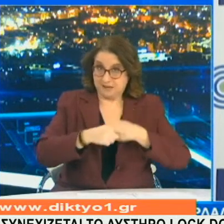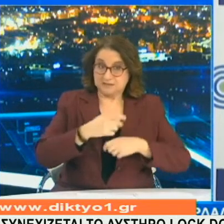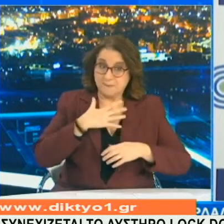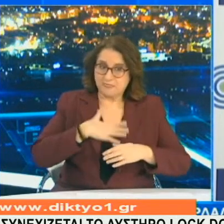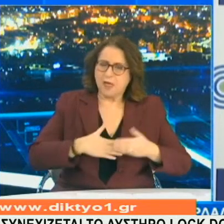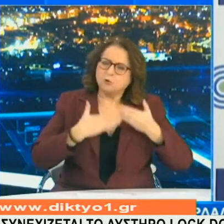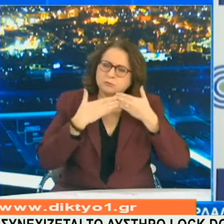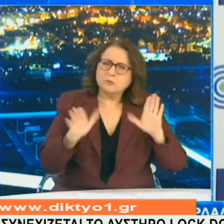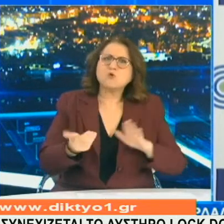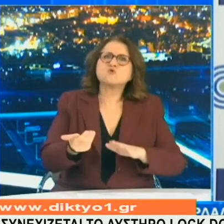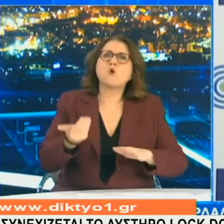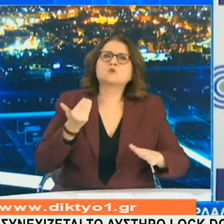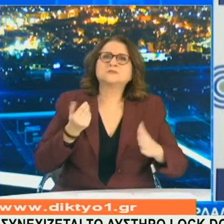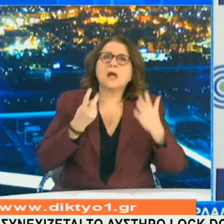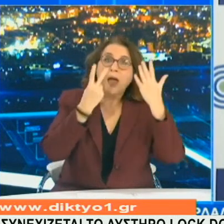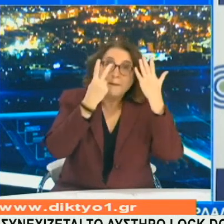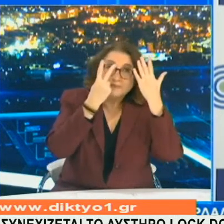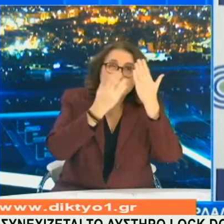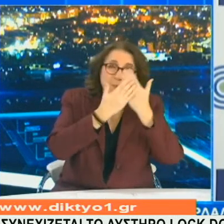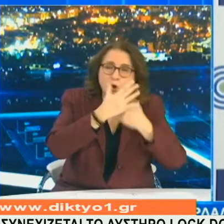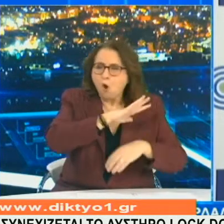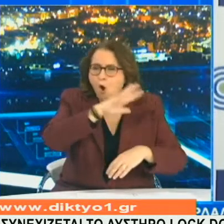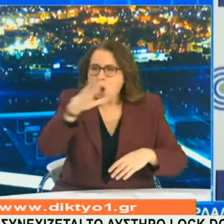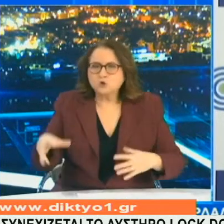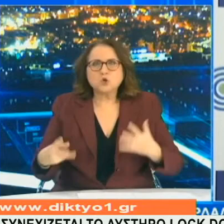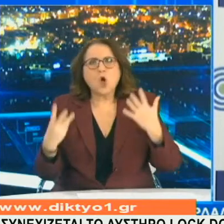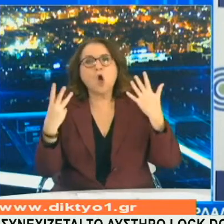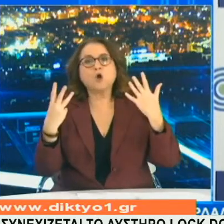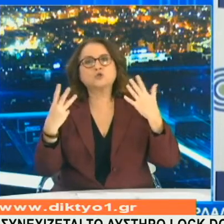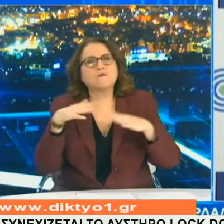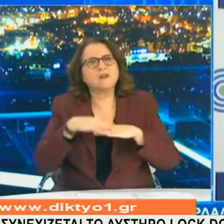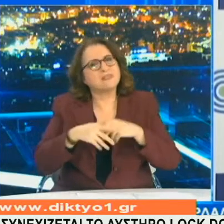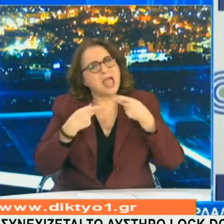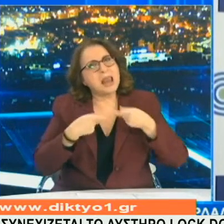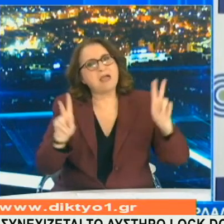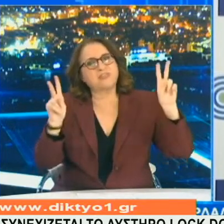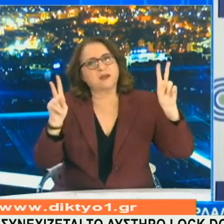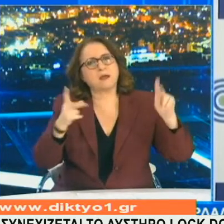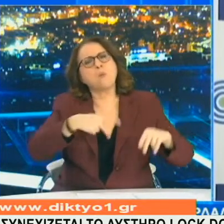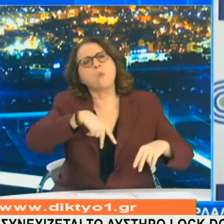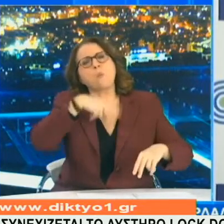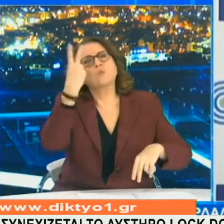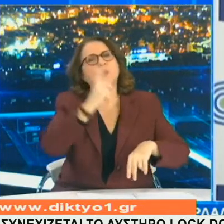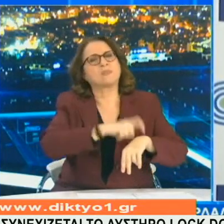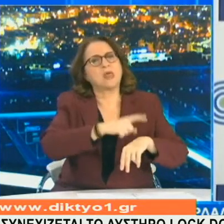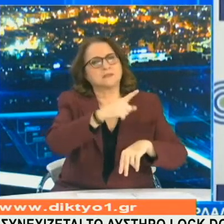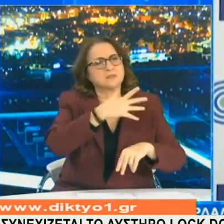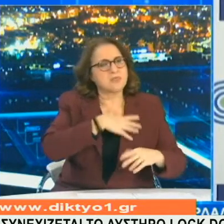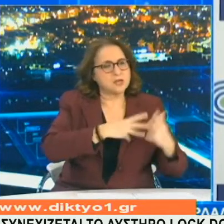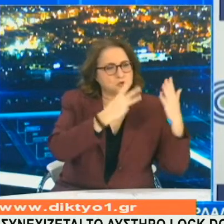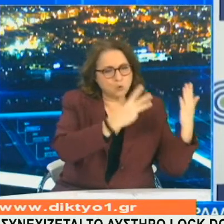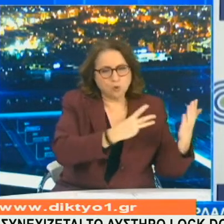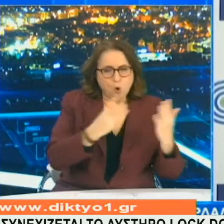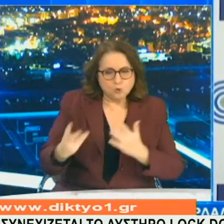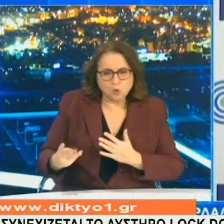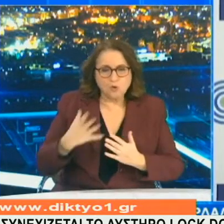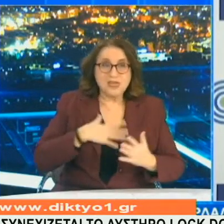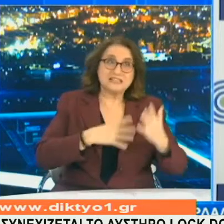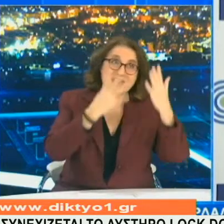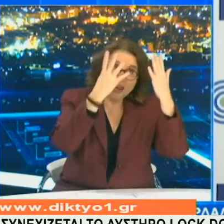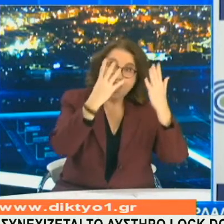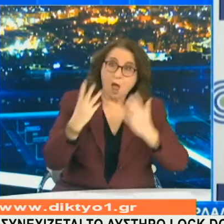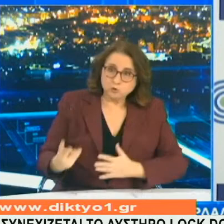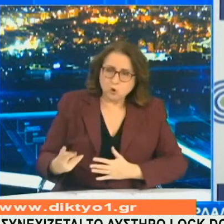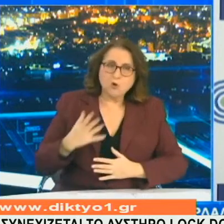7 το πρωί μέχρι τις 8 το βράδυ. Και σημειώνεται ότι η μετακίνηση προς κάθε επιχείρηση, και πρέπει να σταθούμε σε αυτό, σε